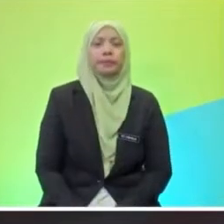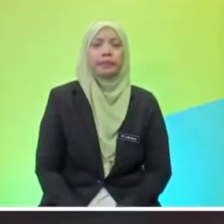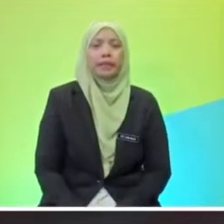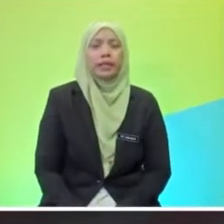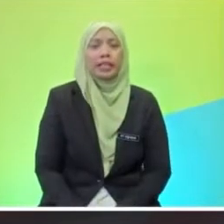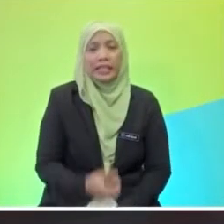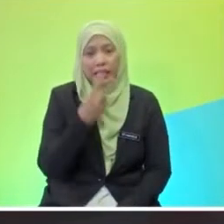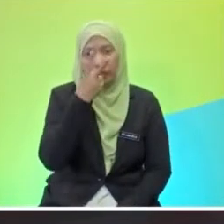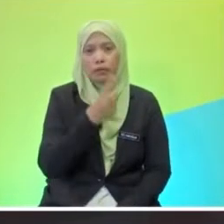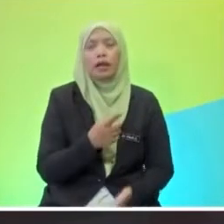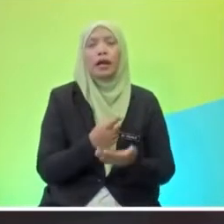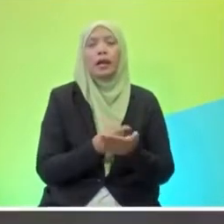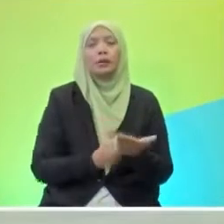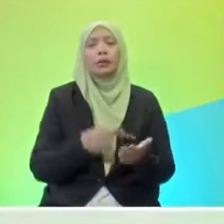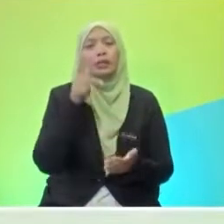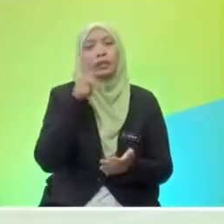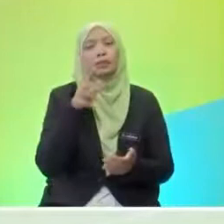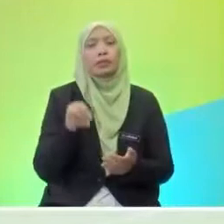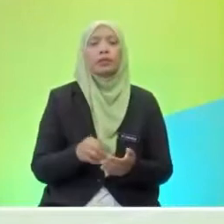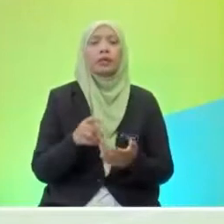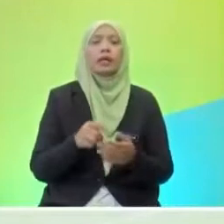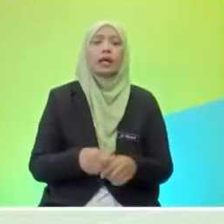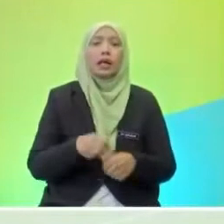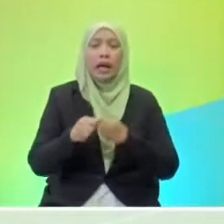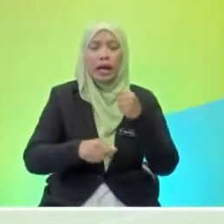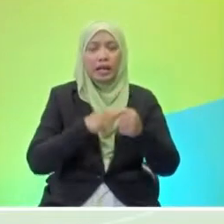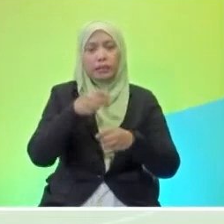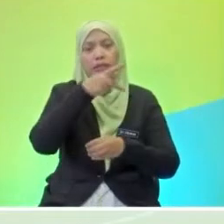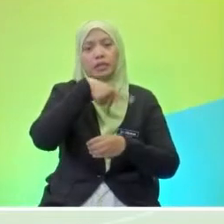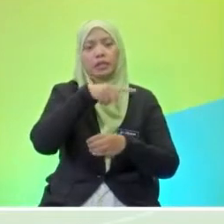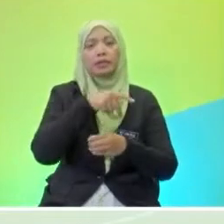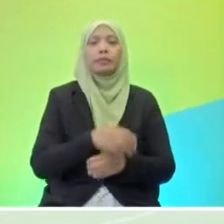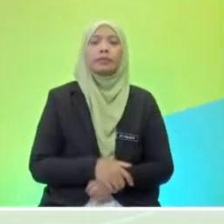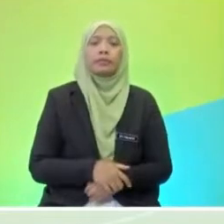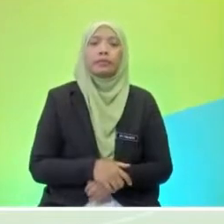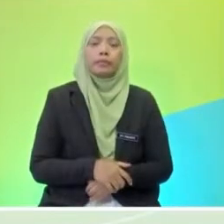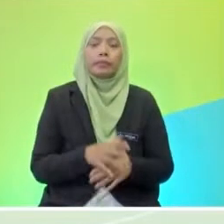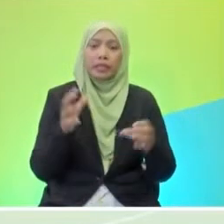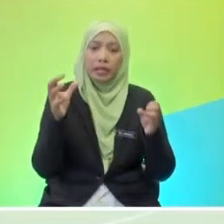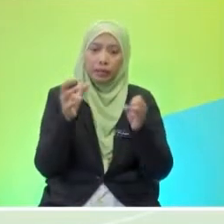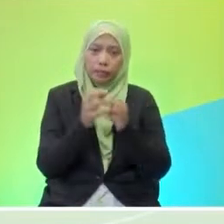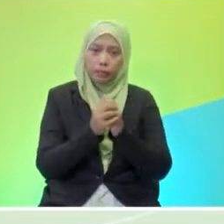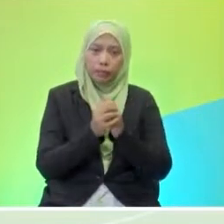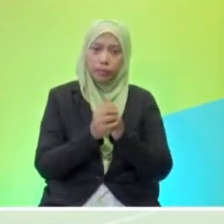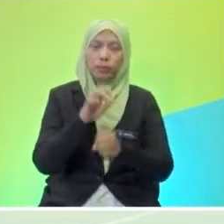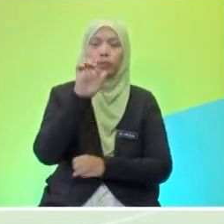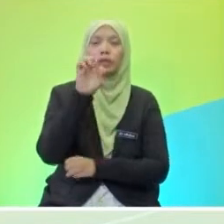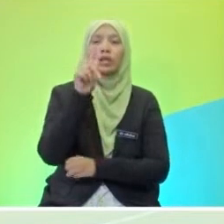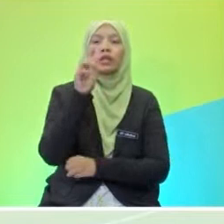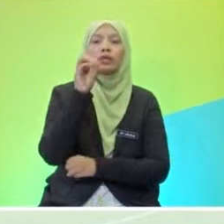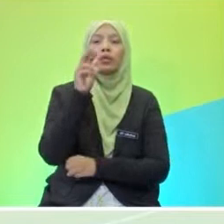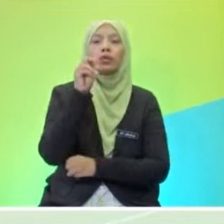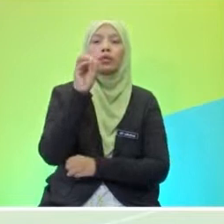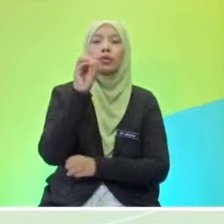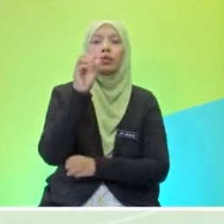ya keperluan alas kita dia bergabung dengan ekonomi kita dia akan memberi pelancongan